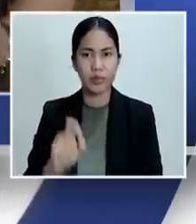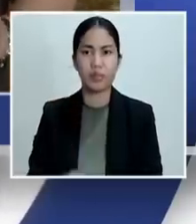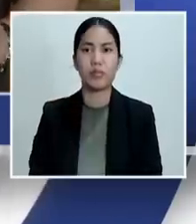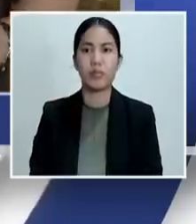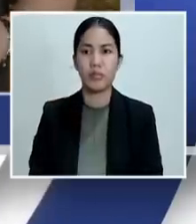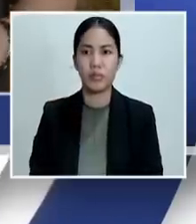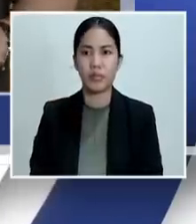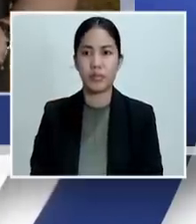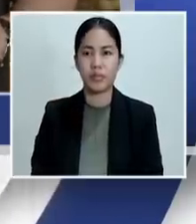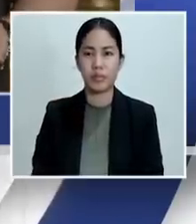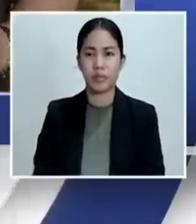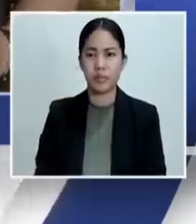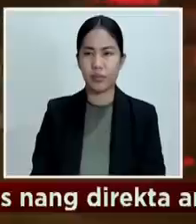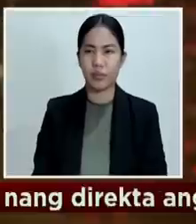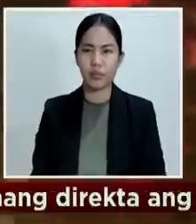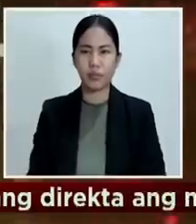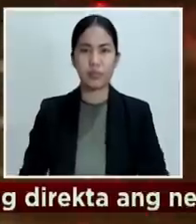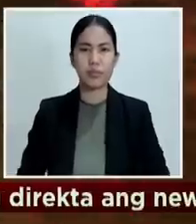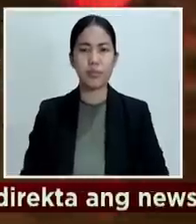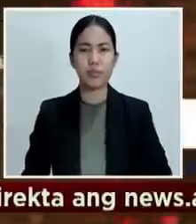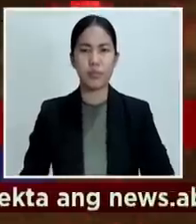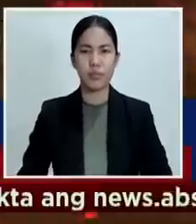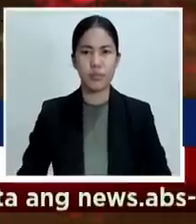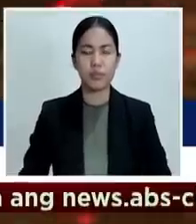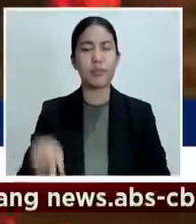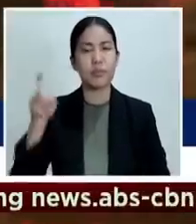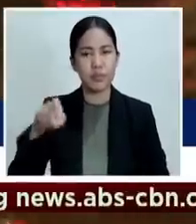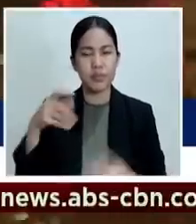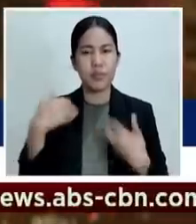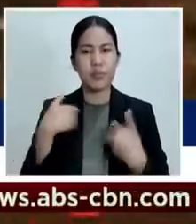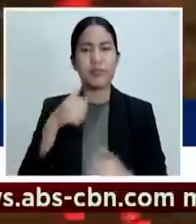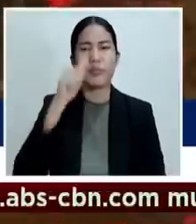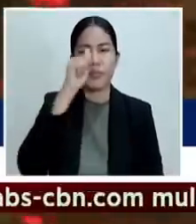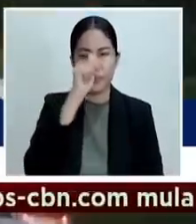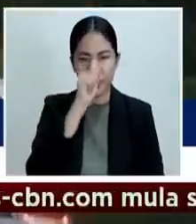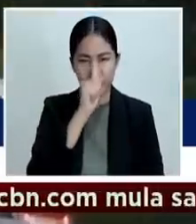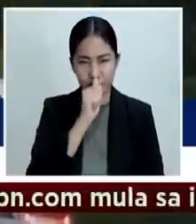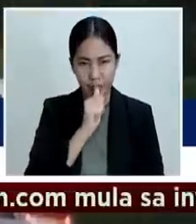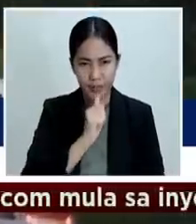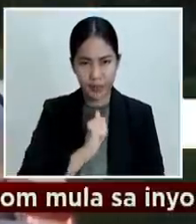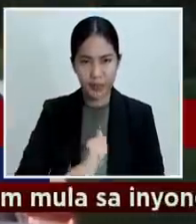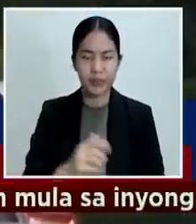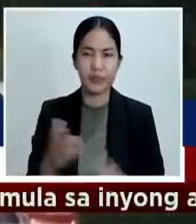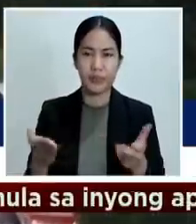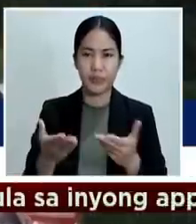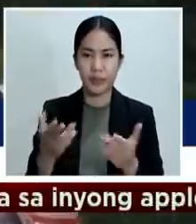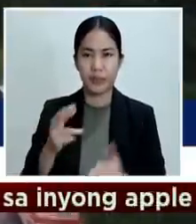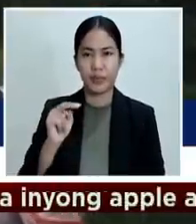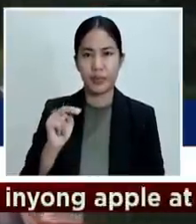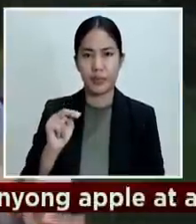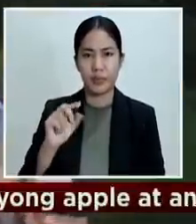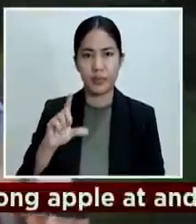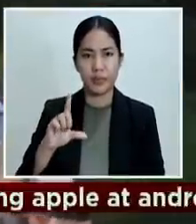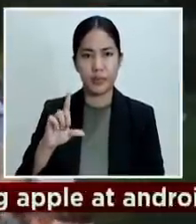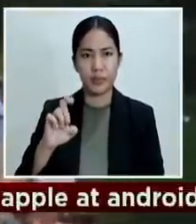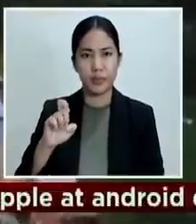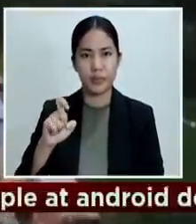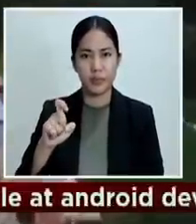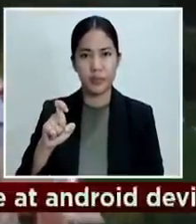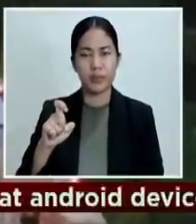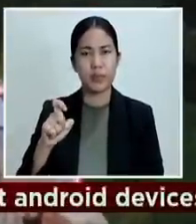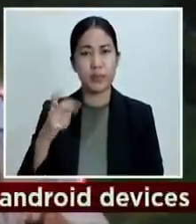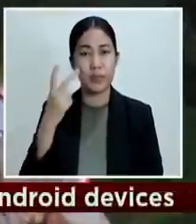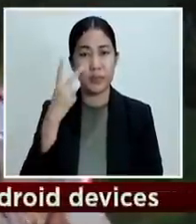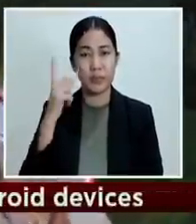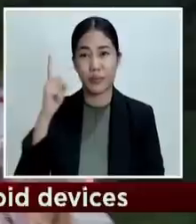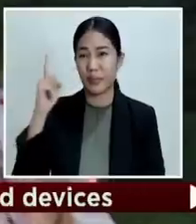Henry, magbaon po ng mahaba-habang pasensya kapag dumadaan ngayon ng North Luzon Expressway. Kilo-kilometrong traffic